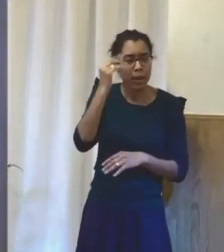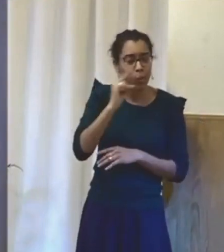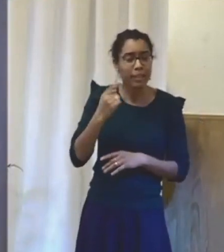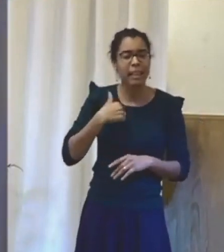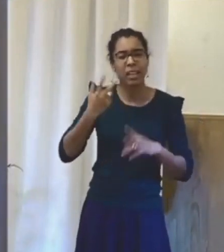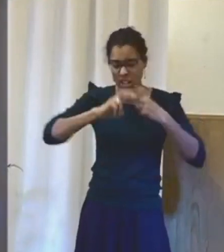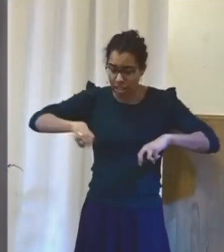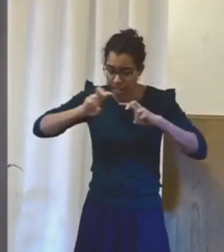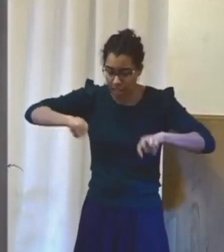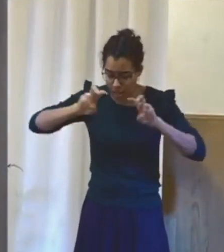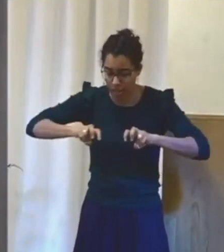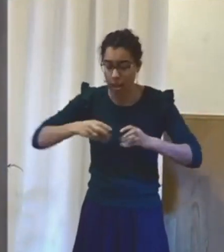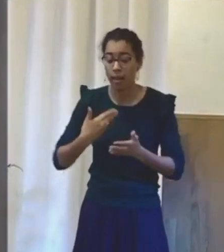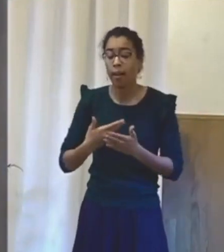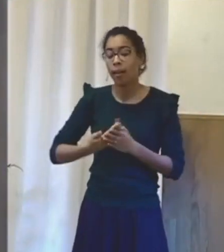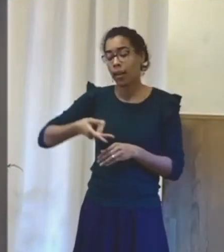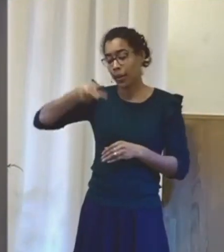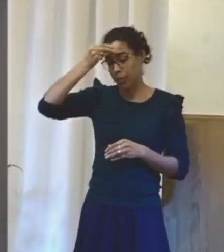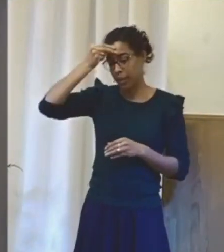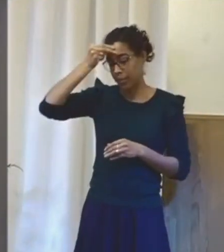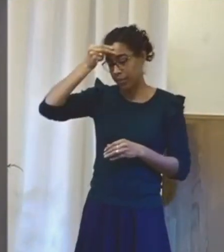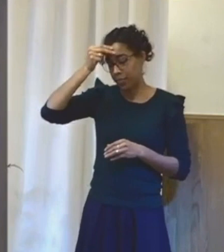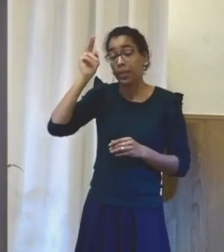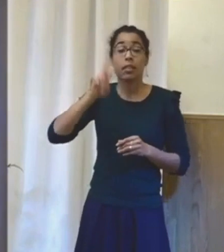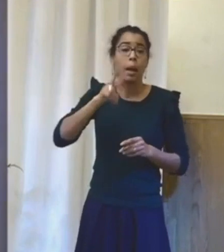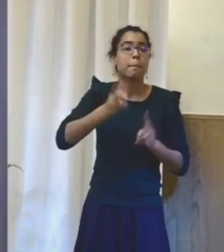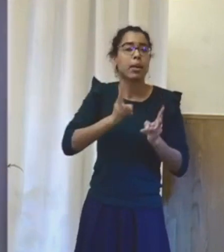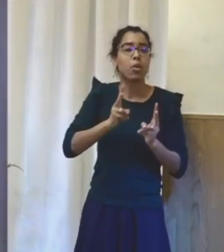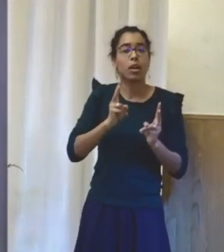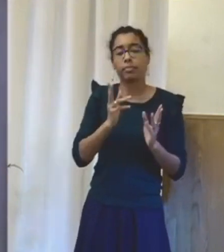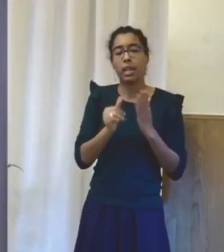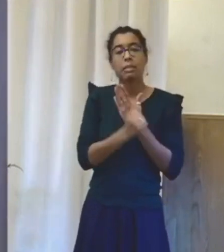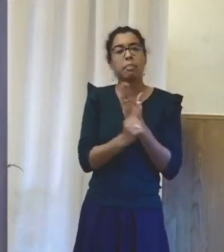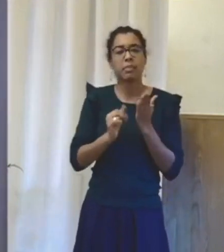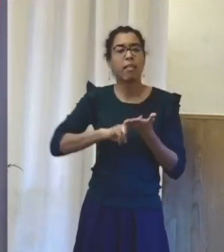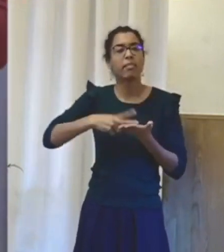que j'ai compris. Parce que des fois, il y a des versions de la Bible